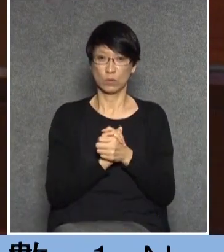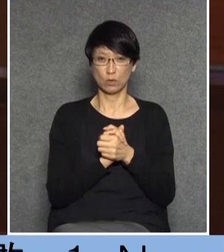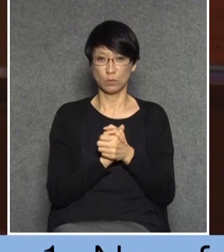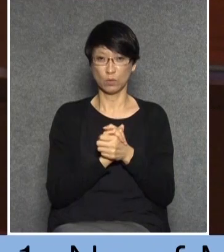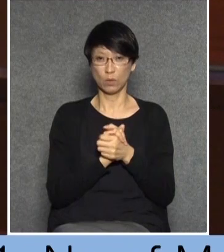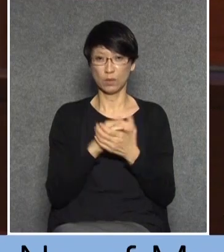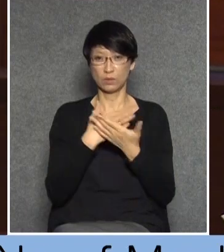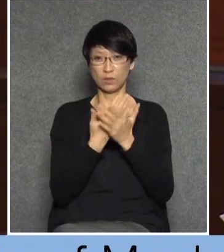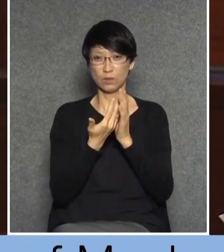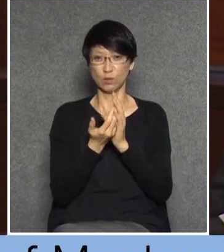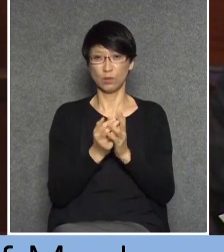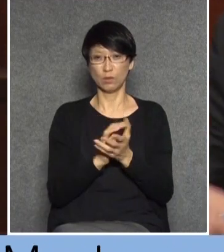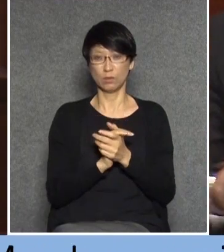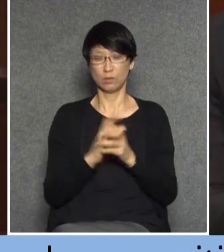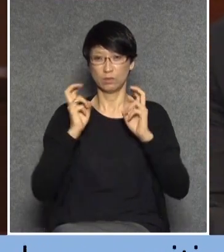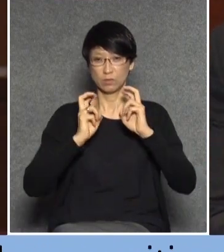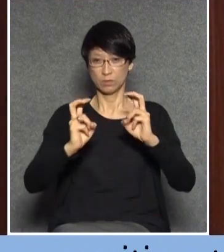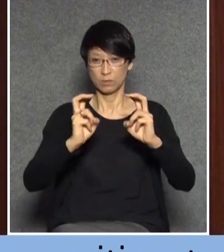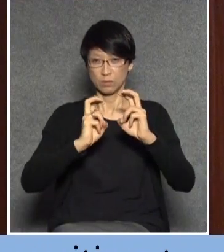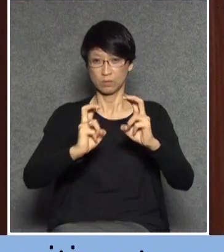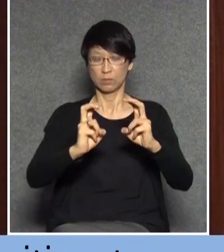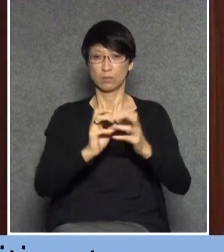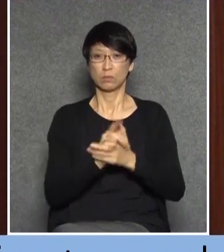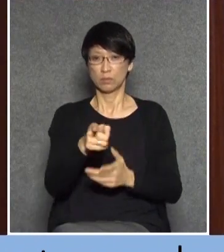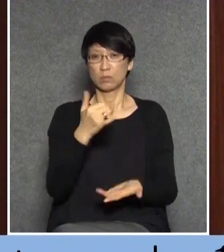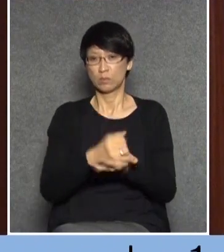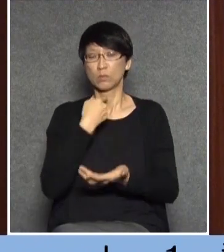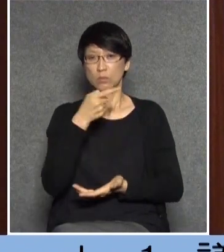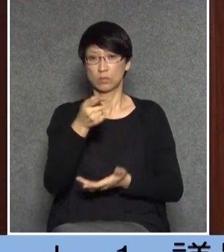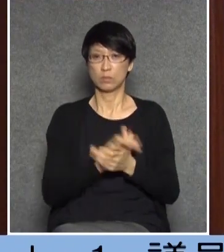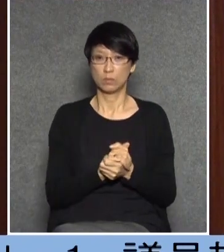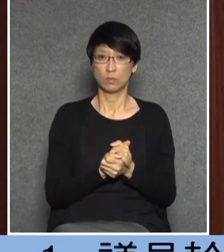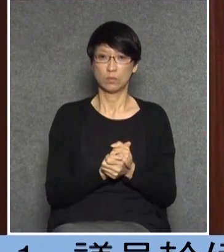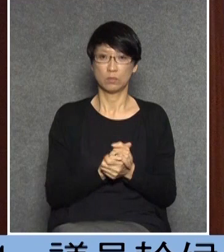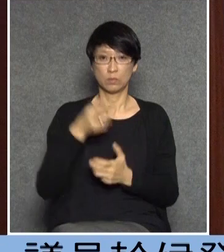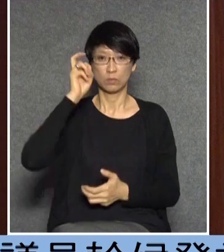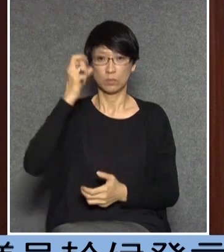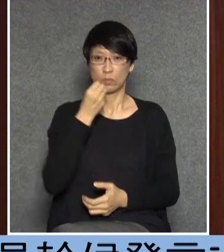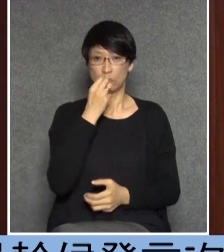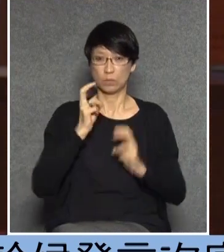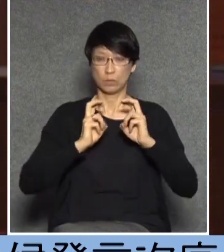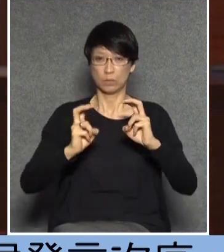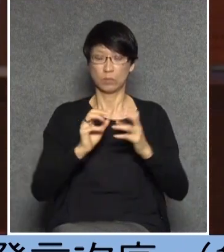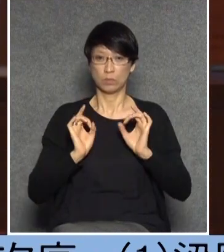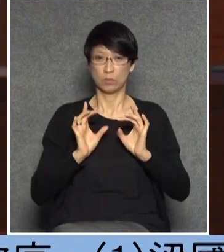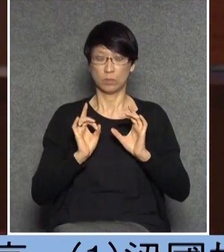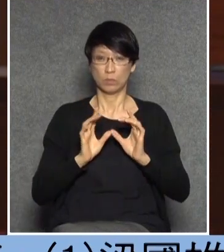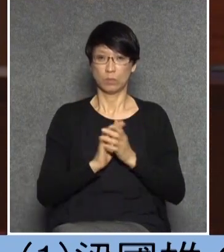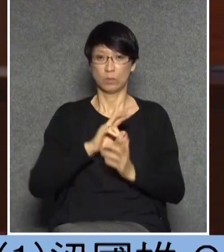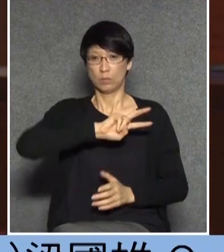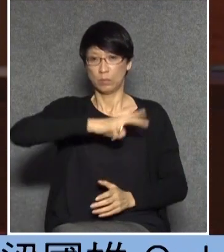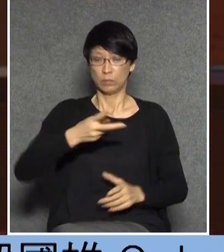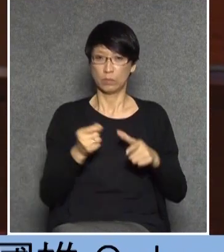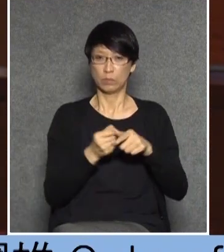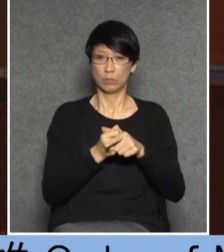得閒坐地鐵啦，主席。特區政府即使唔考慮將港鐵私有公有化，亦都應該向